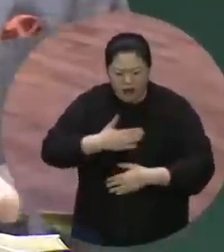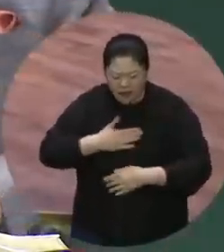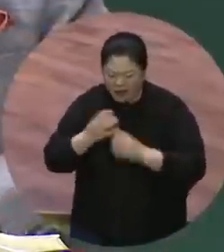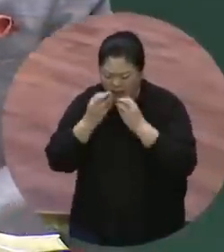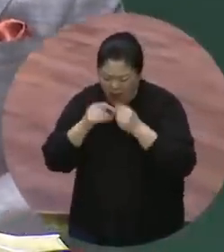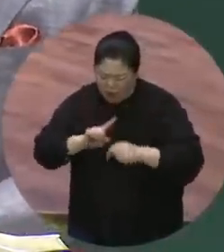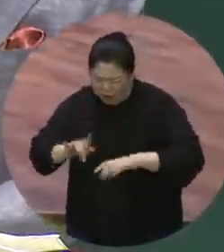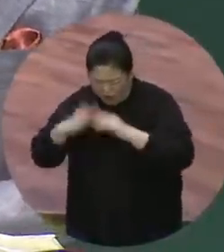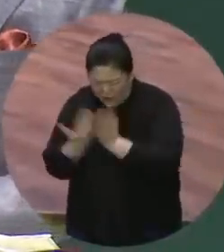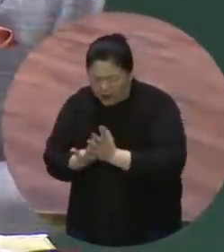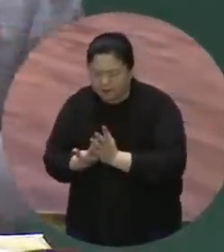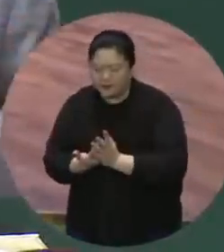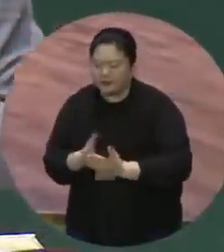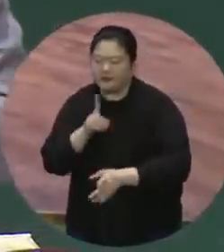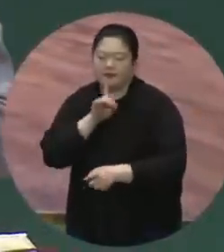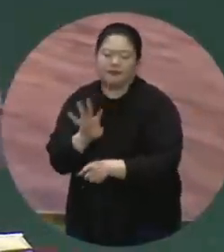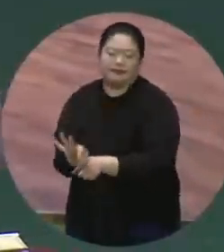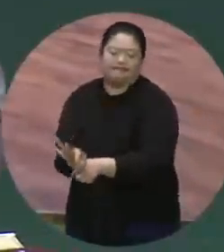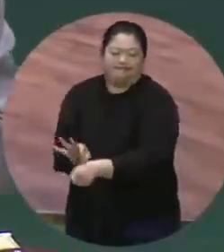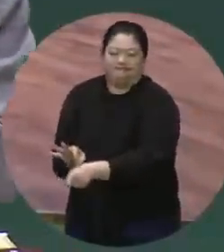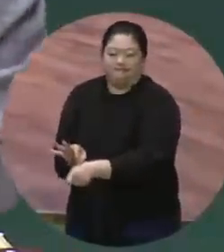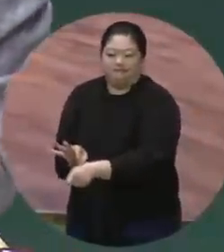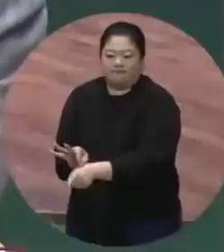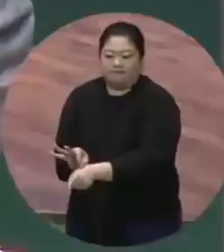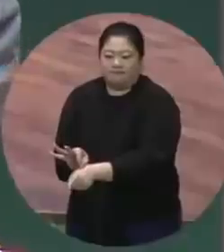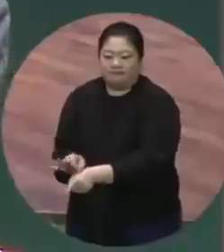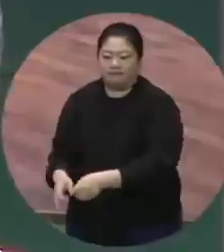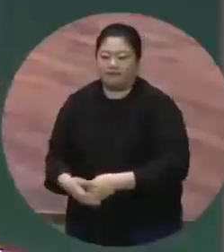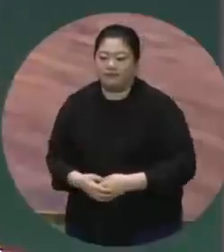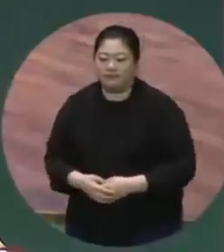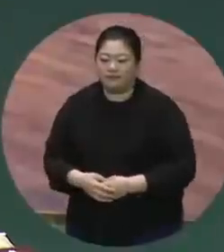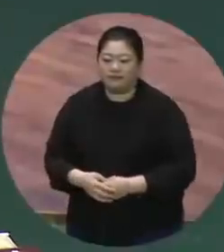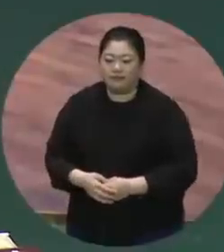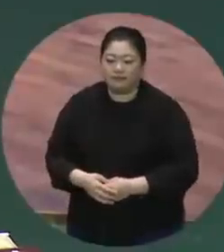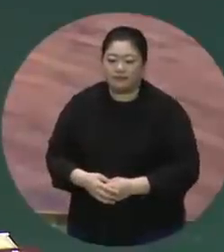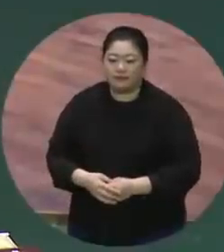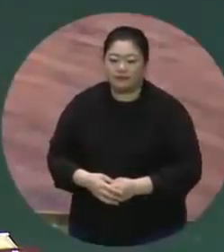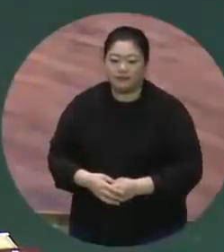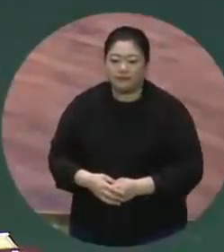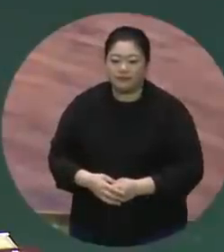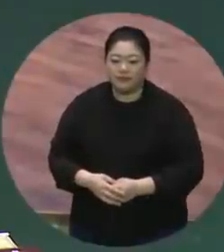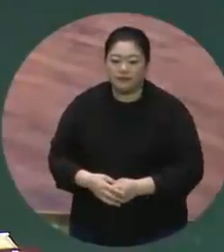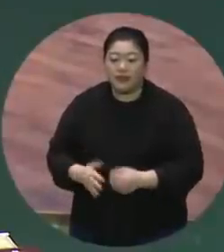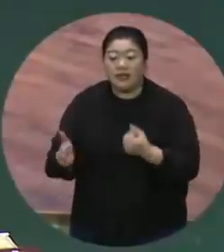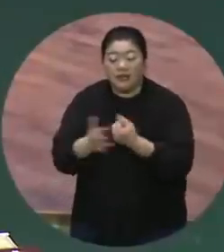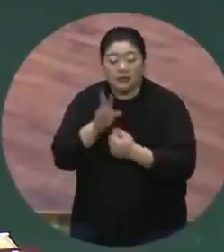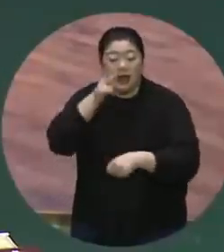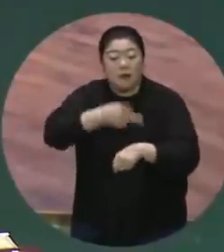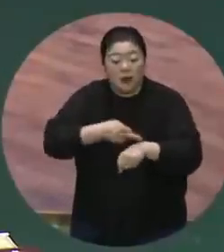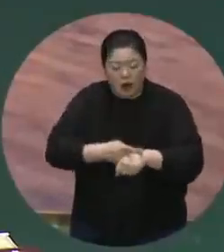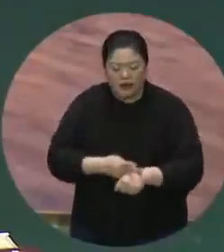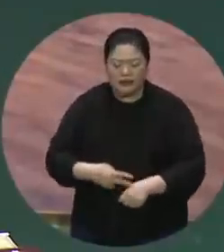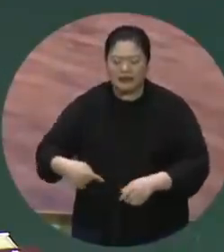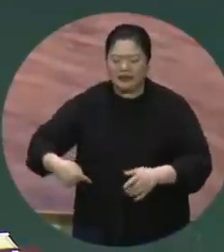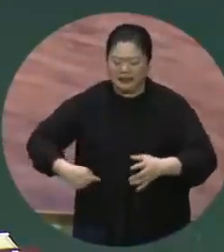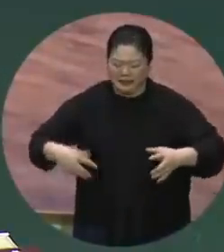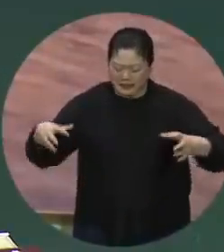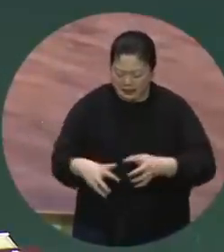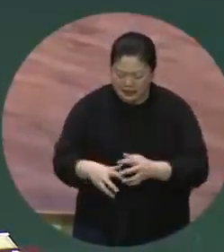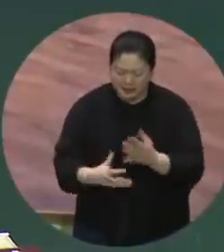수도. 바울의 기쁨의 근원이 항상. 여기에 대해서 뭐요? 바울은 일심으로, 전심으로,